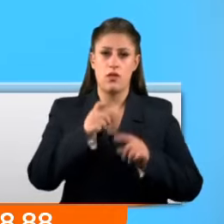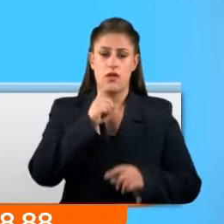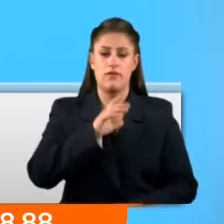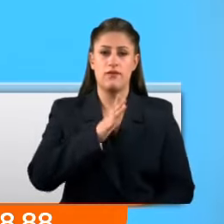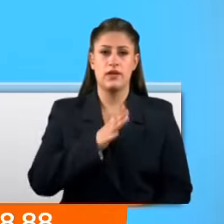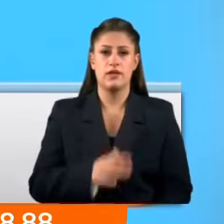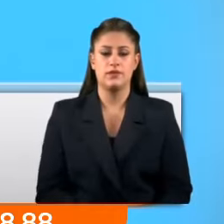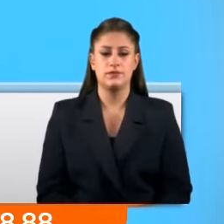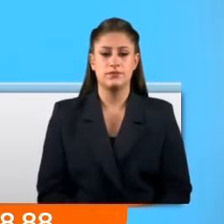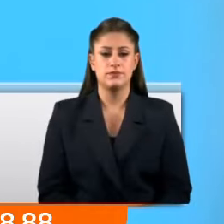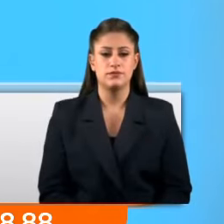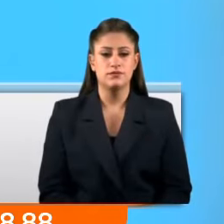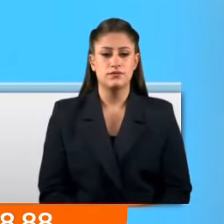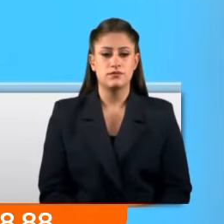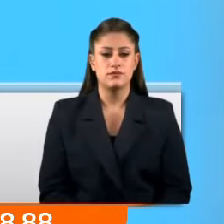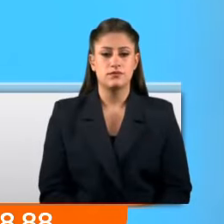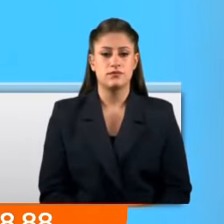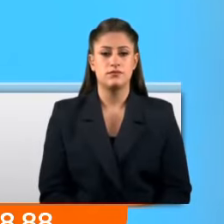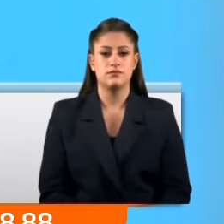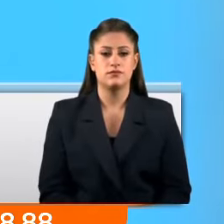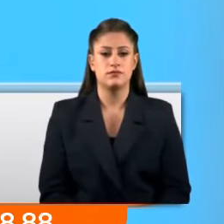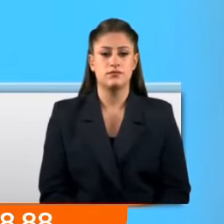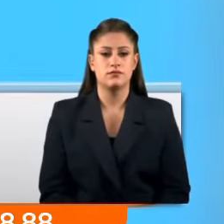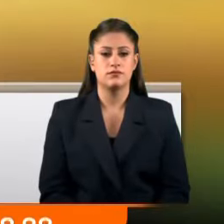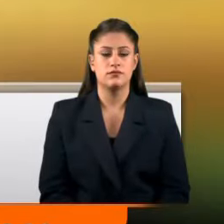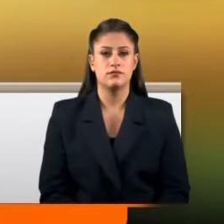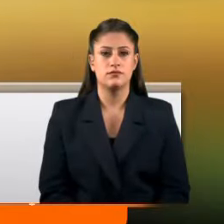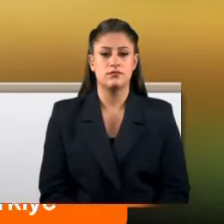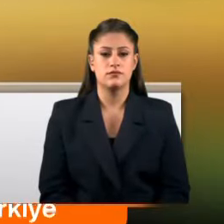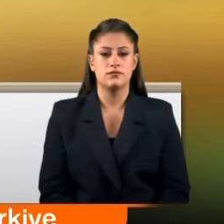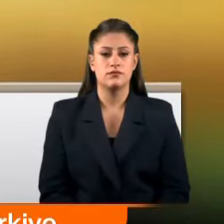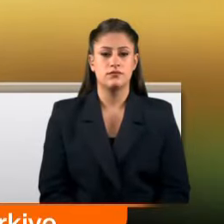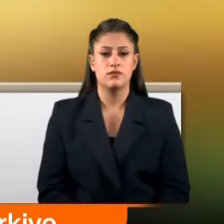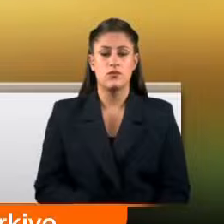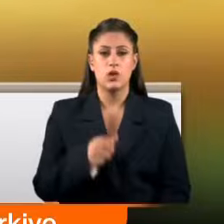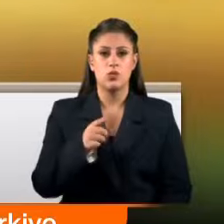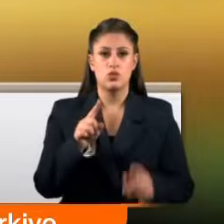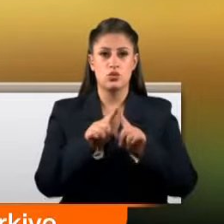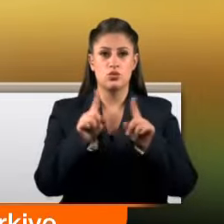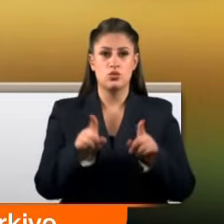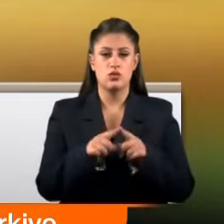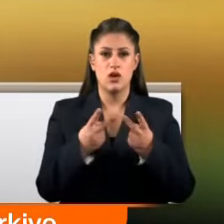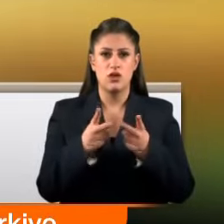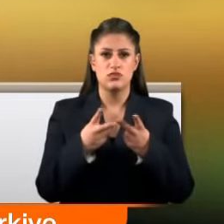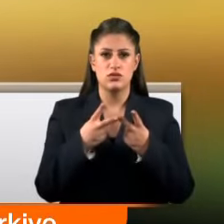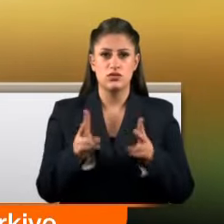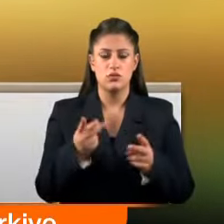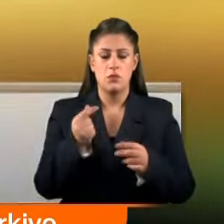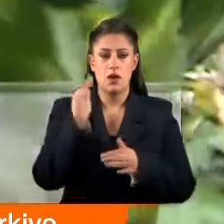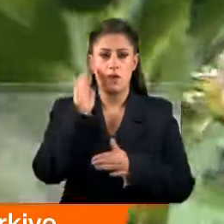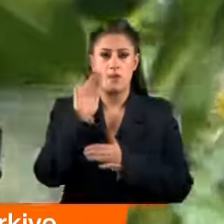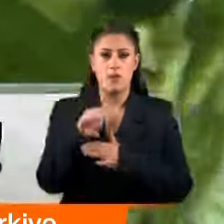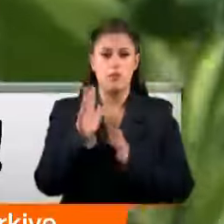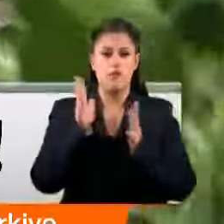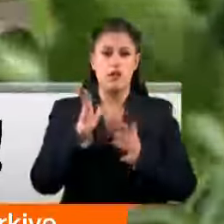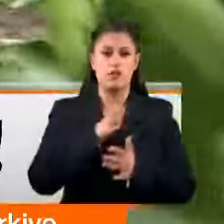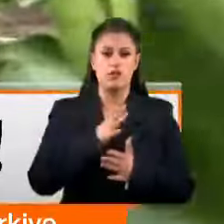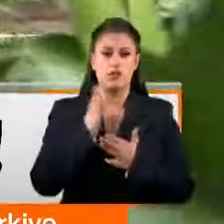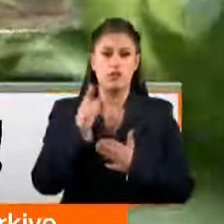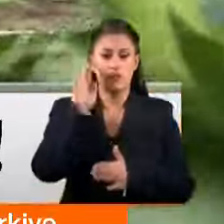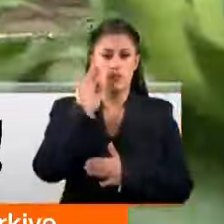35 milyon. Oha! O zaman onun altındakini aç. O kutular açıldıkça sönen ocaklar da bir hayli arttı. Mağdurlar